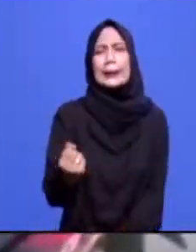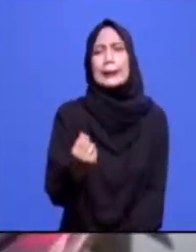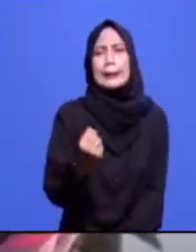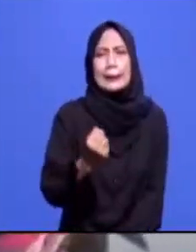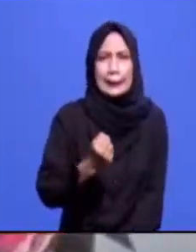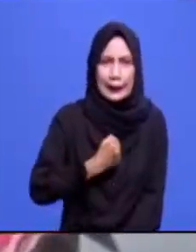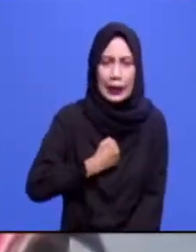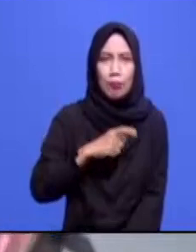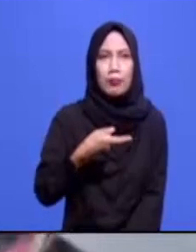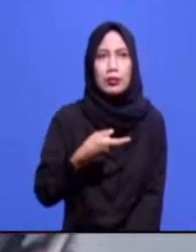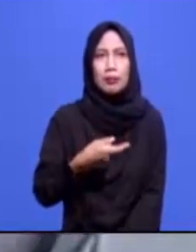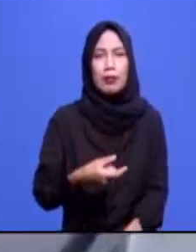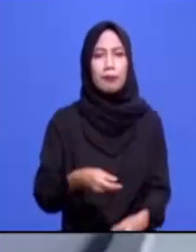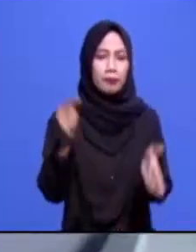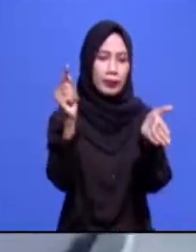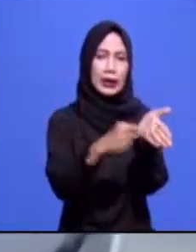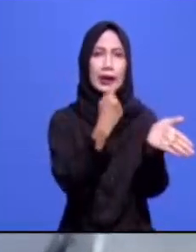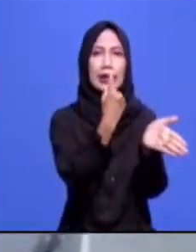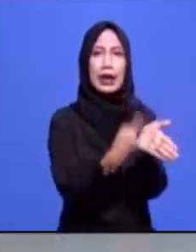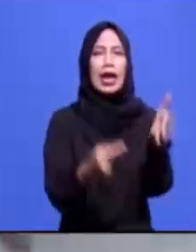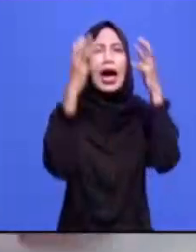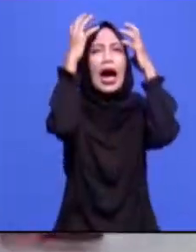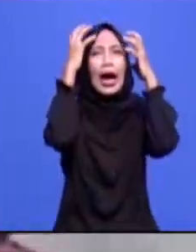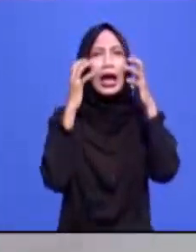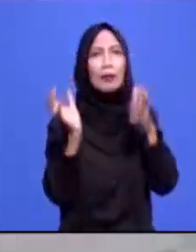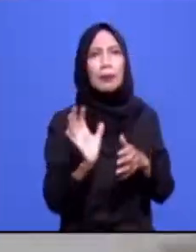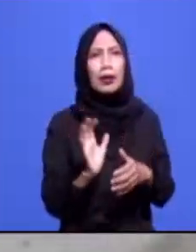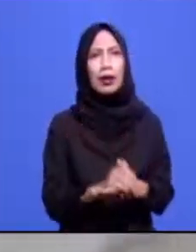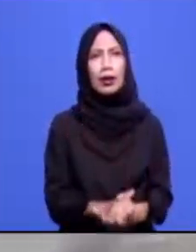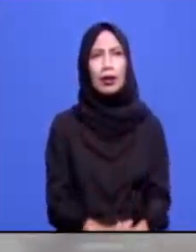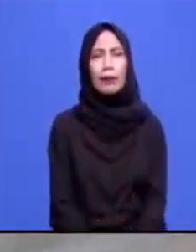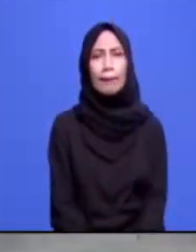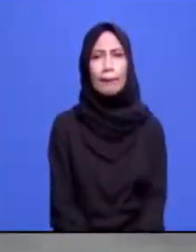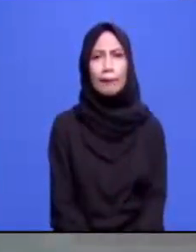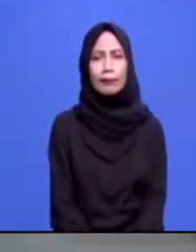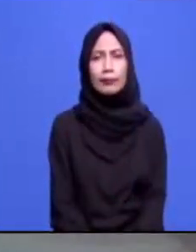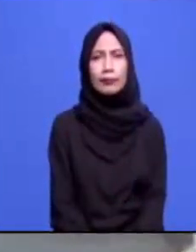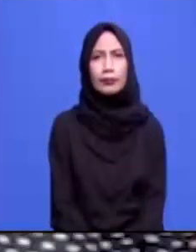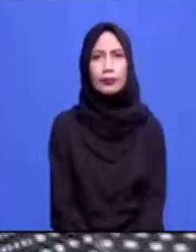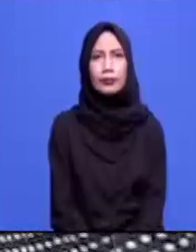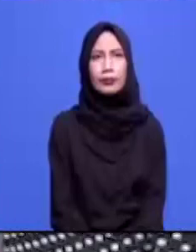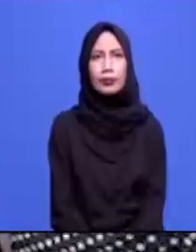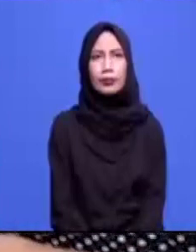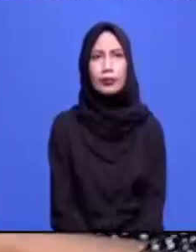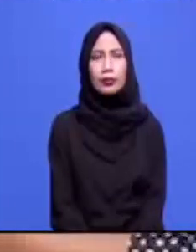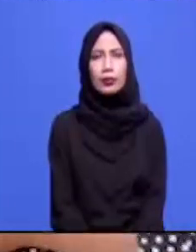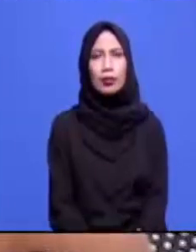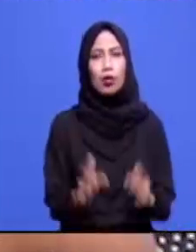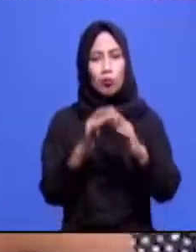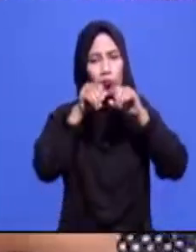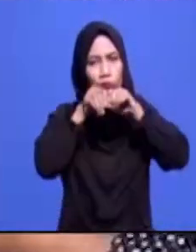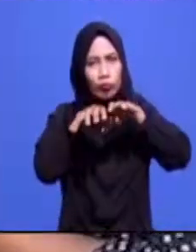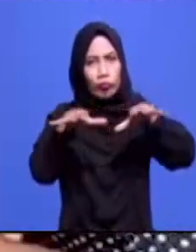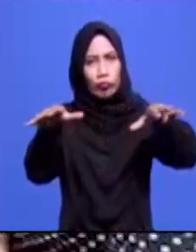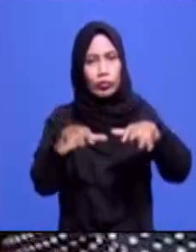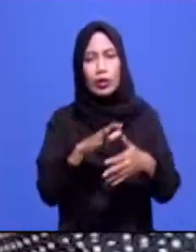tidak memakai helm. Bahkan aksinya ini disaksikan dua personel Satlantas Polres Karimun. Amukan warga ini pun menjadi viral.